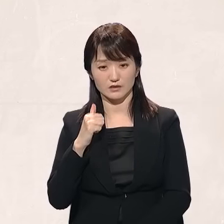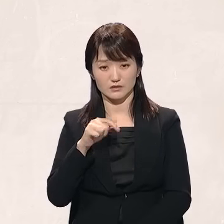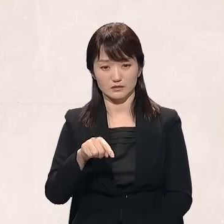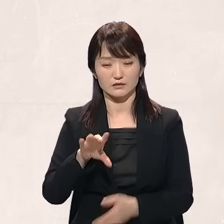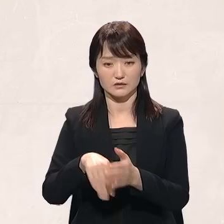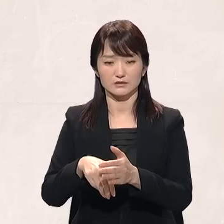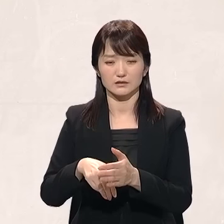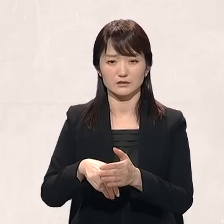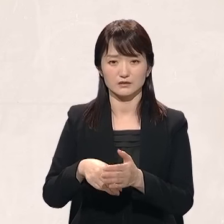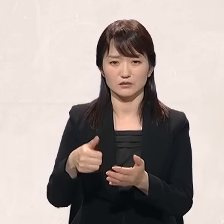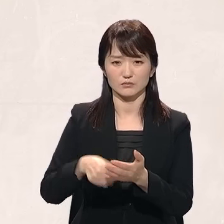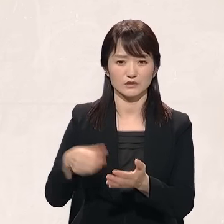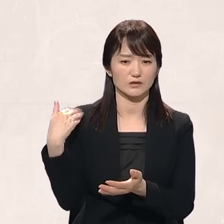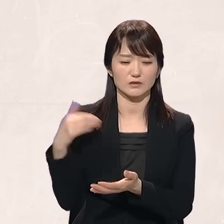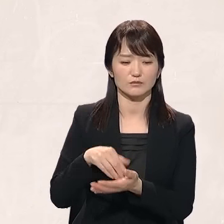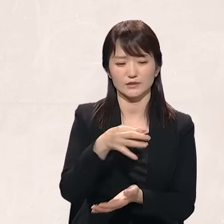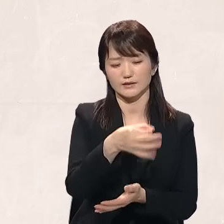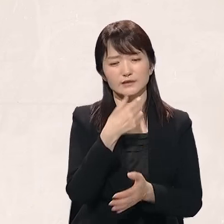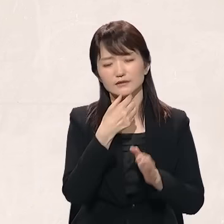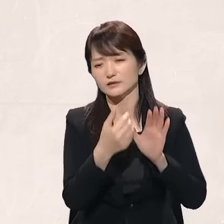거부한 거다라고 설명했습니다.